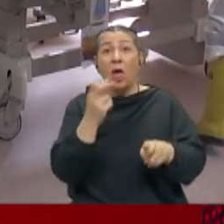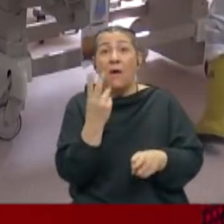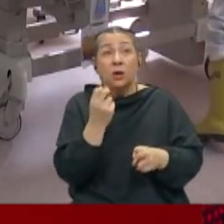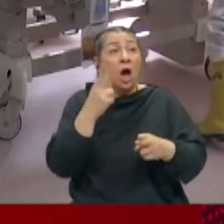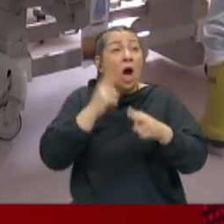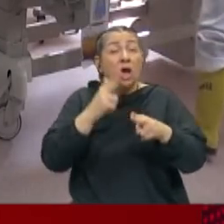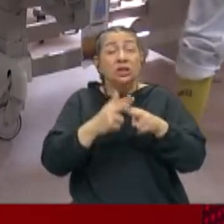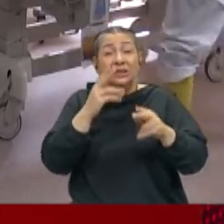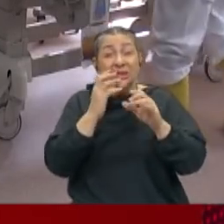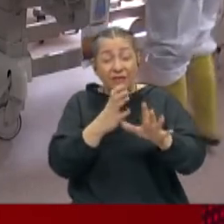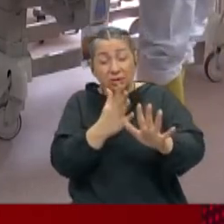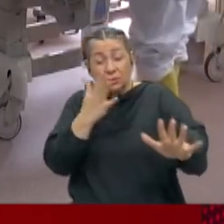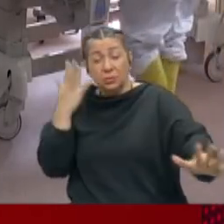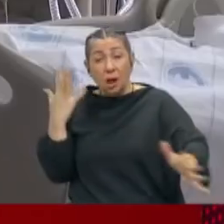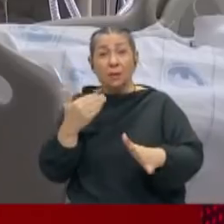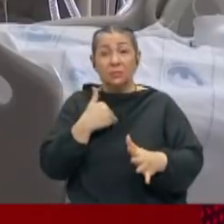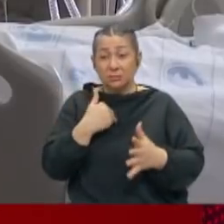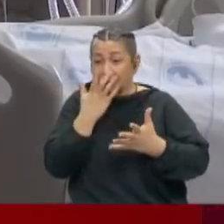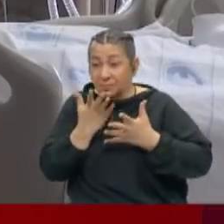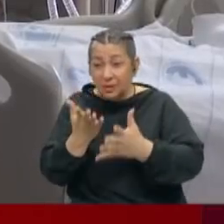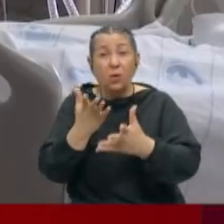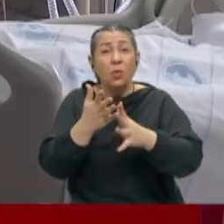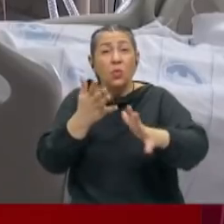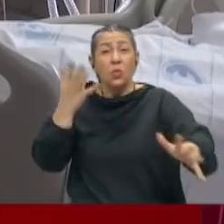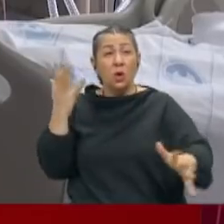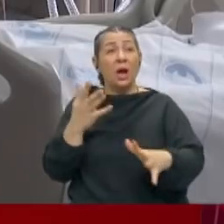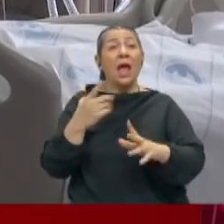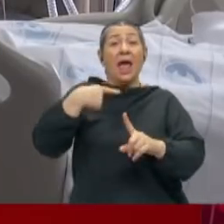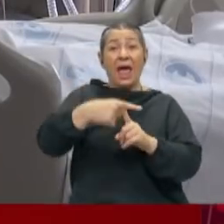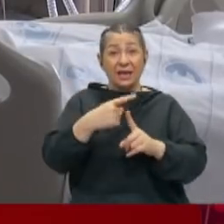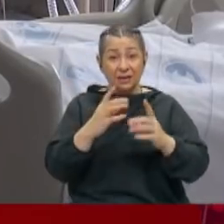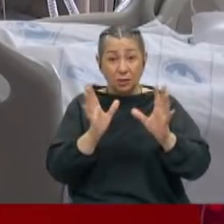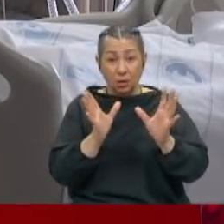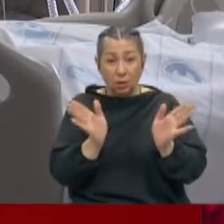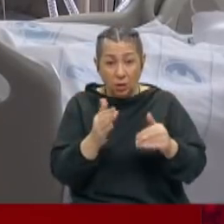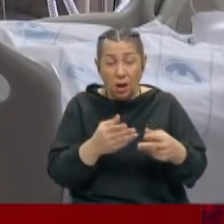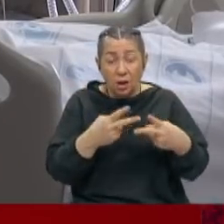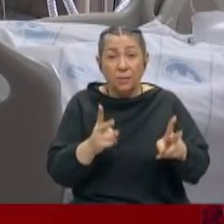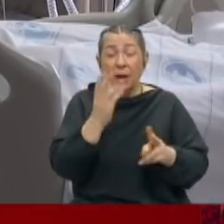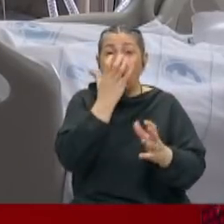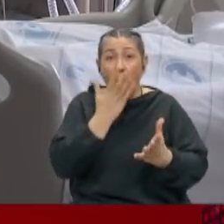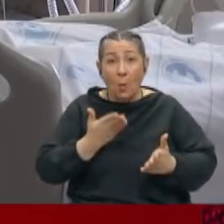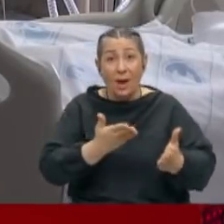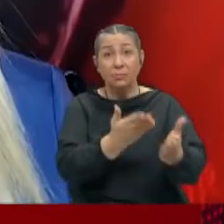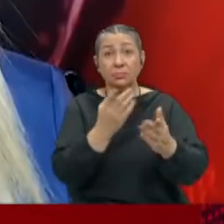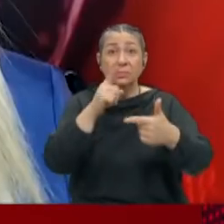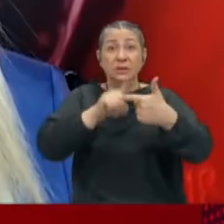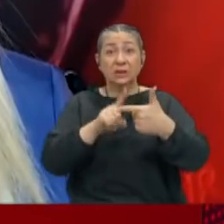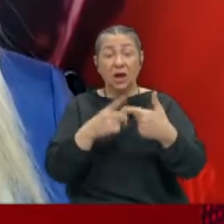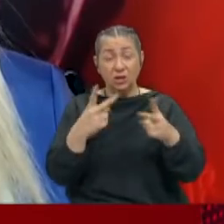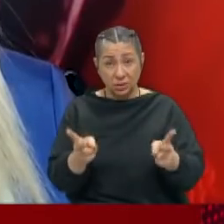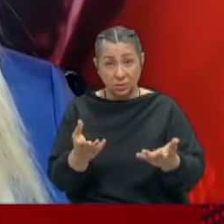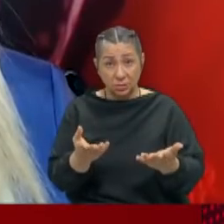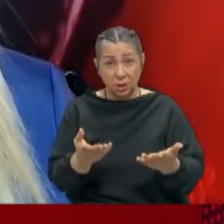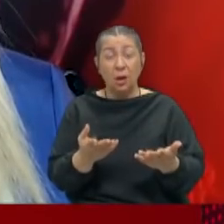serviste kuyruklar, bizim poliklinikler kuyruklar. Ek servis açtık. Bir yoğun bakım servisi açtık, bir servis